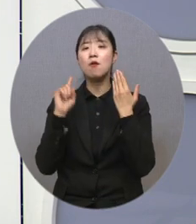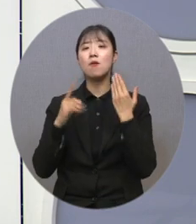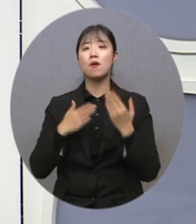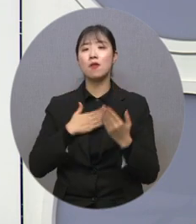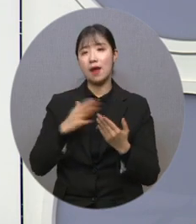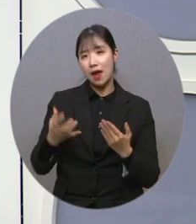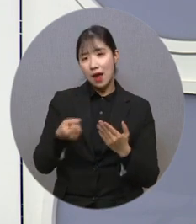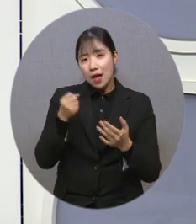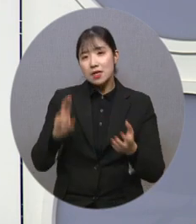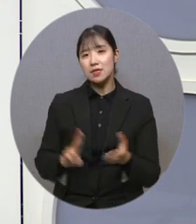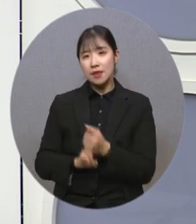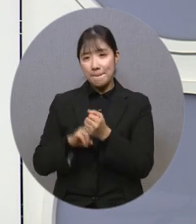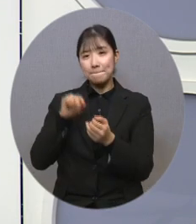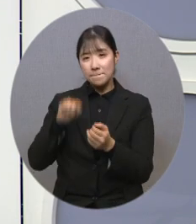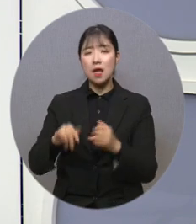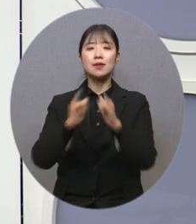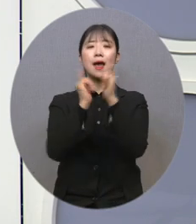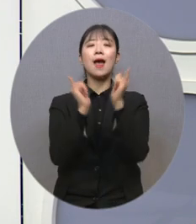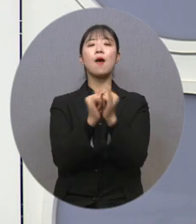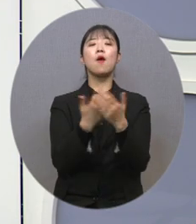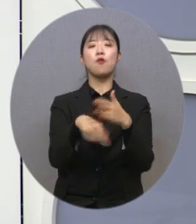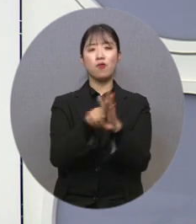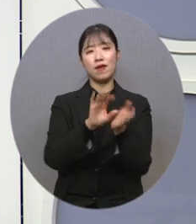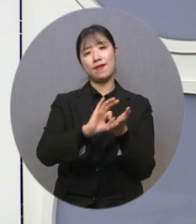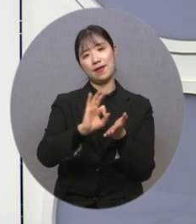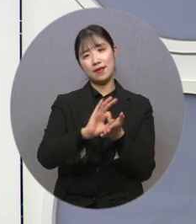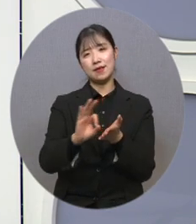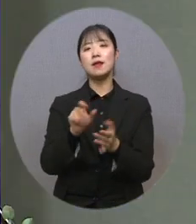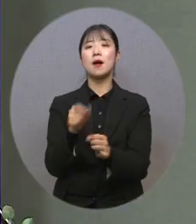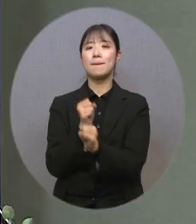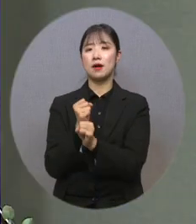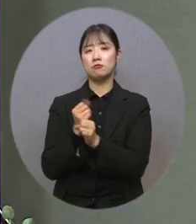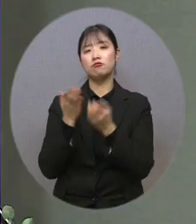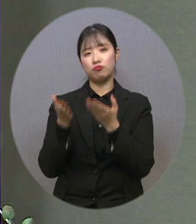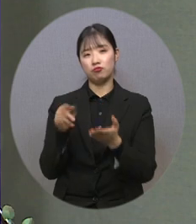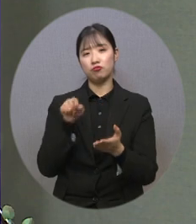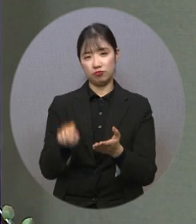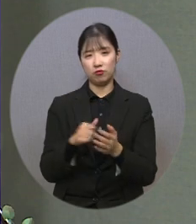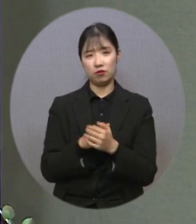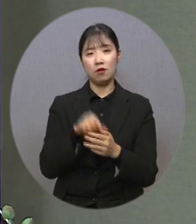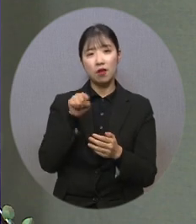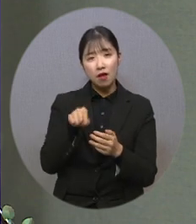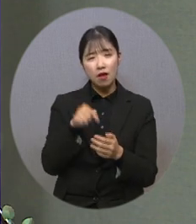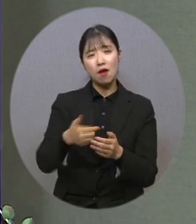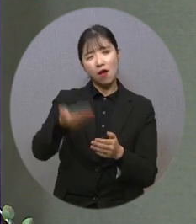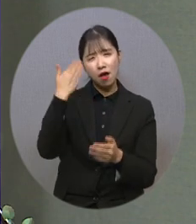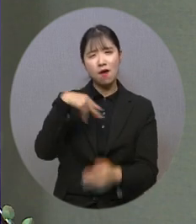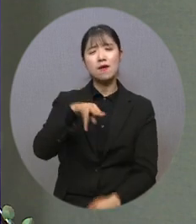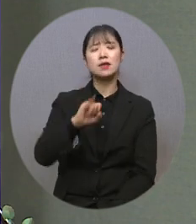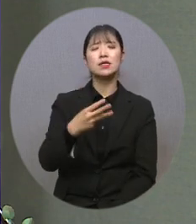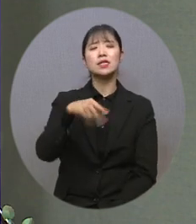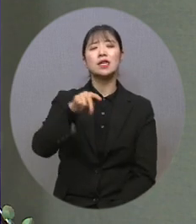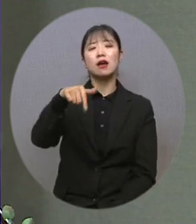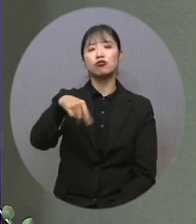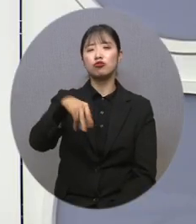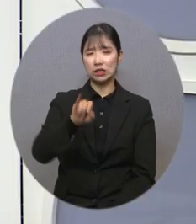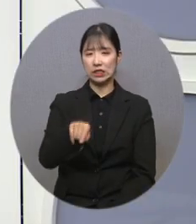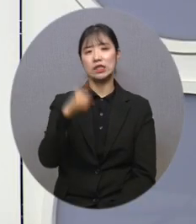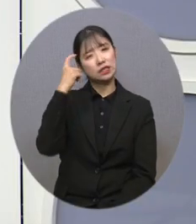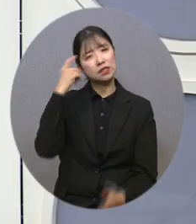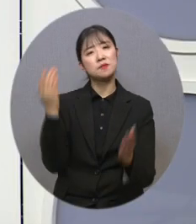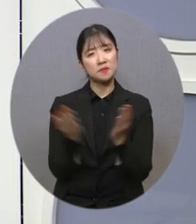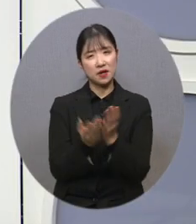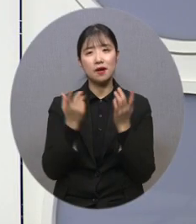잠재력을 사회를 위해서 쓸 수 있게 만들어줘야 된다. 그게 과거의 실사구시의 개념이기도 하고요.